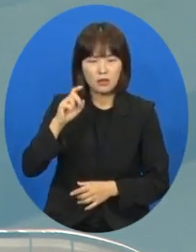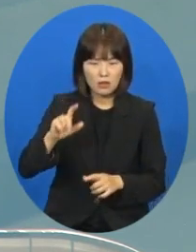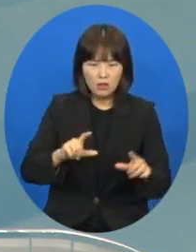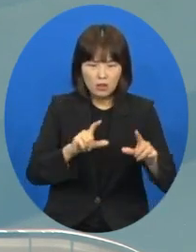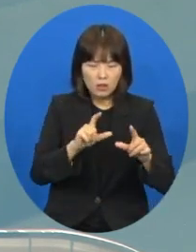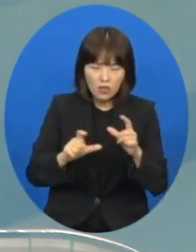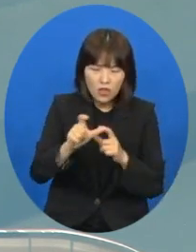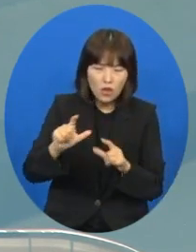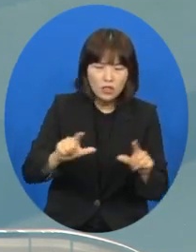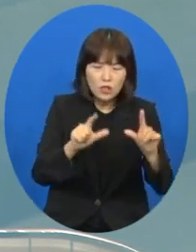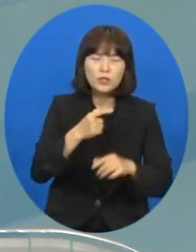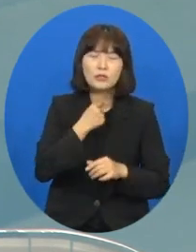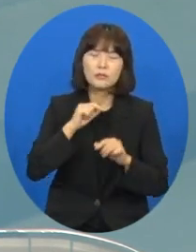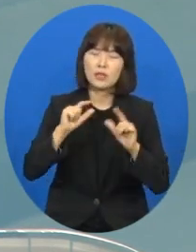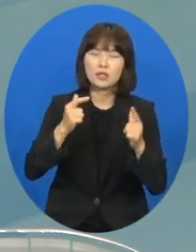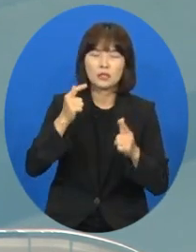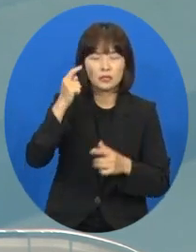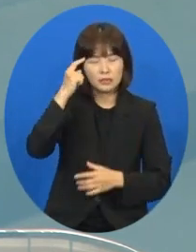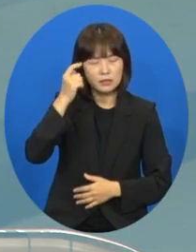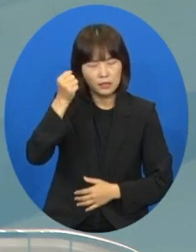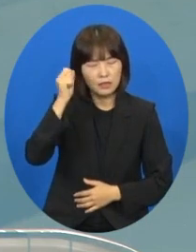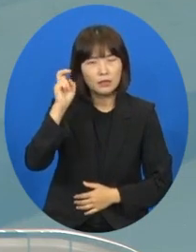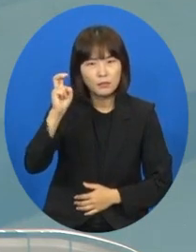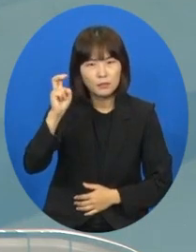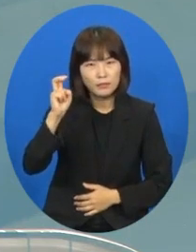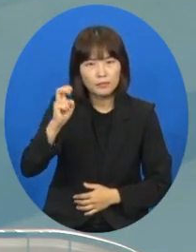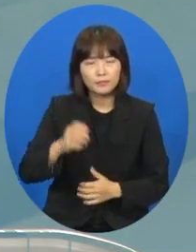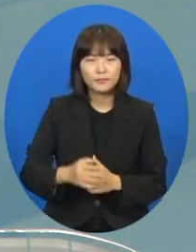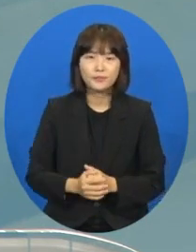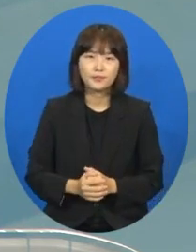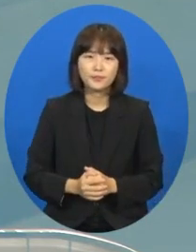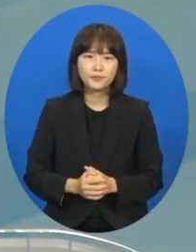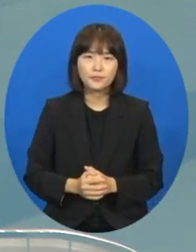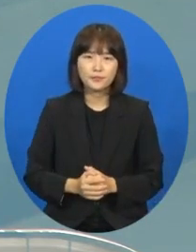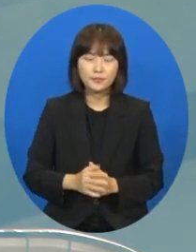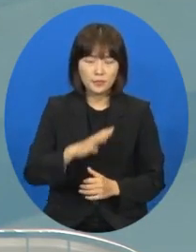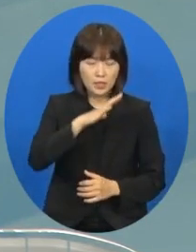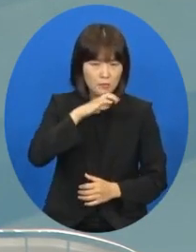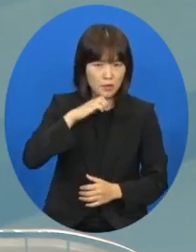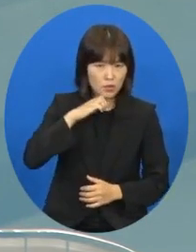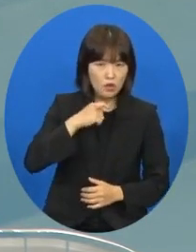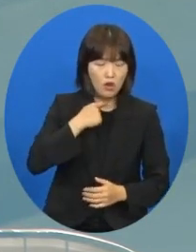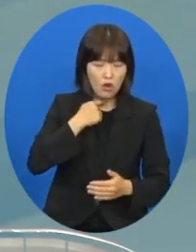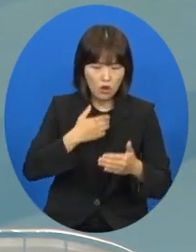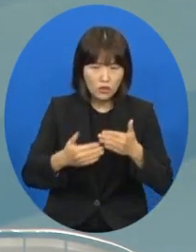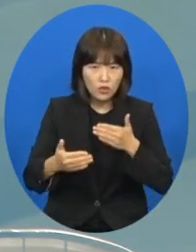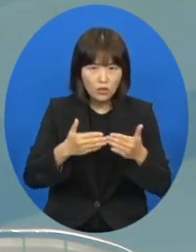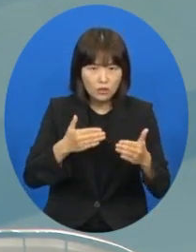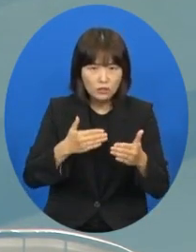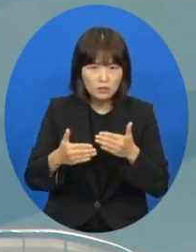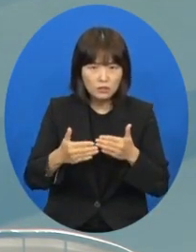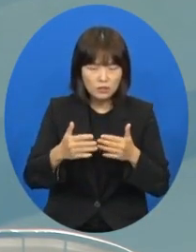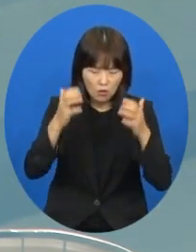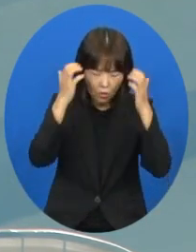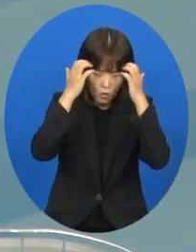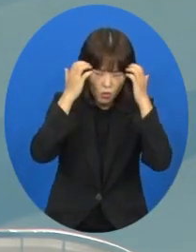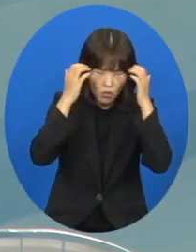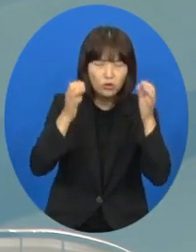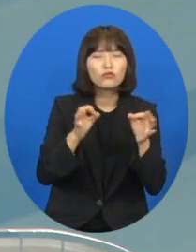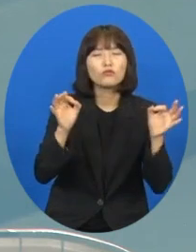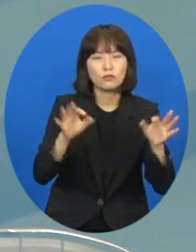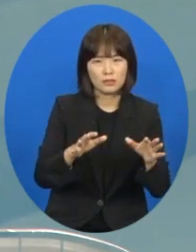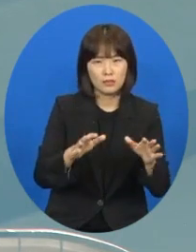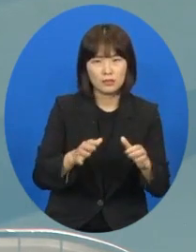마음도 들었을 거라고 생각이 듭니다. 그게 베드로가 겪었던 참 고통스러운